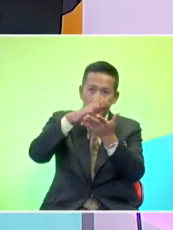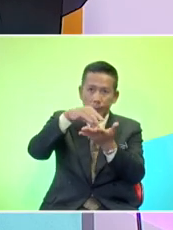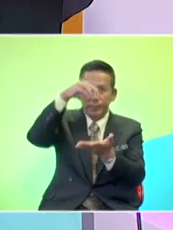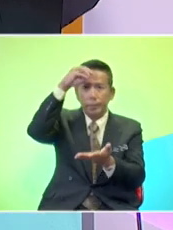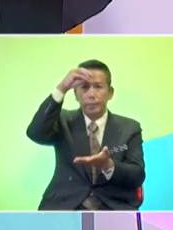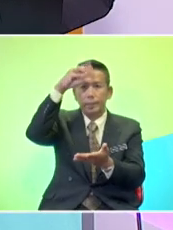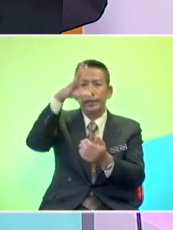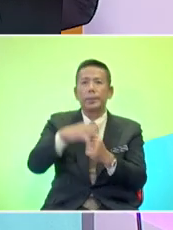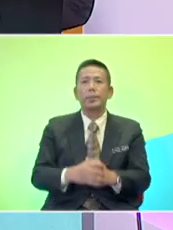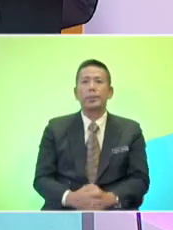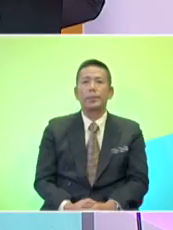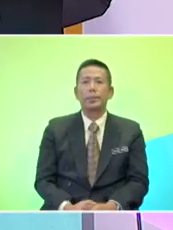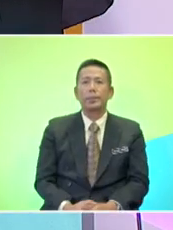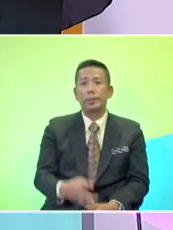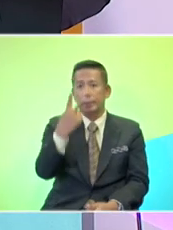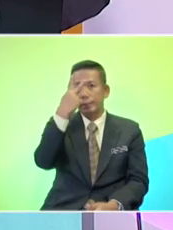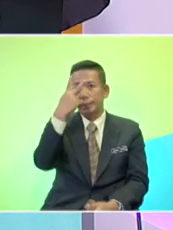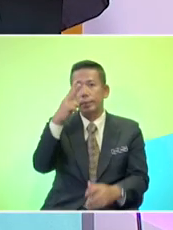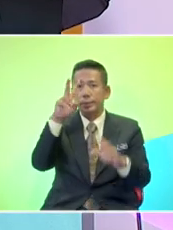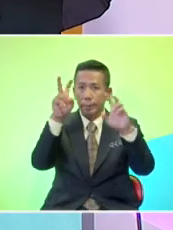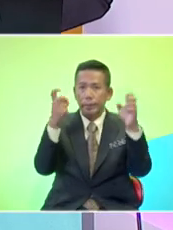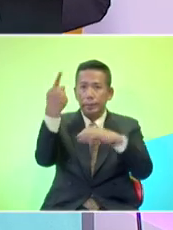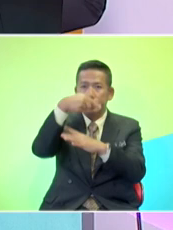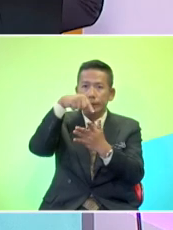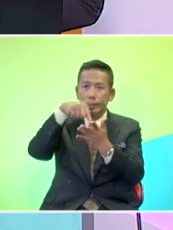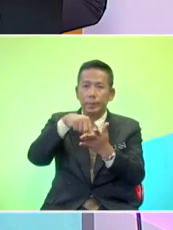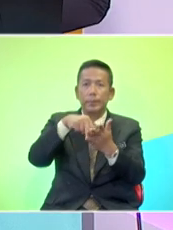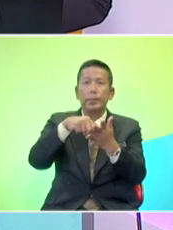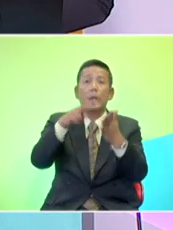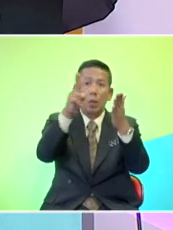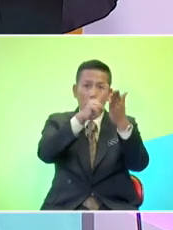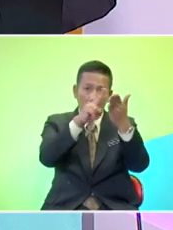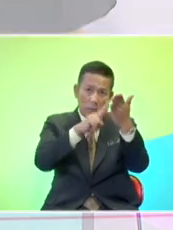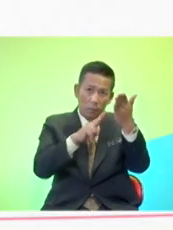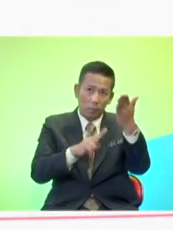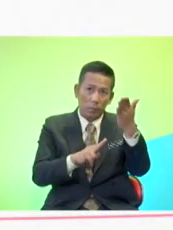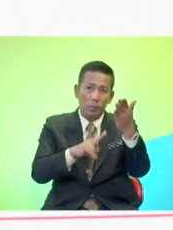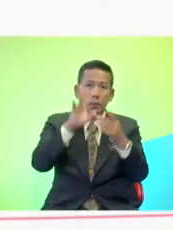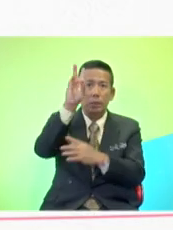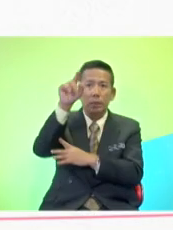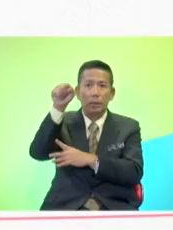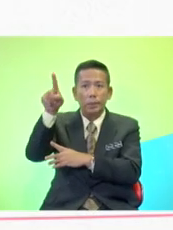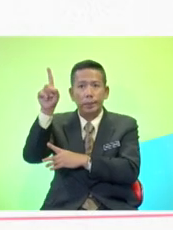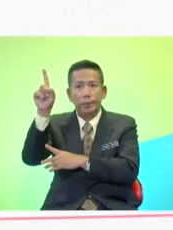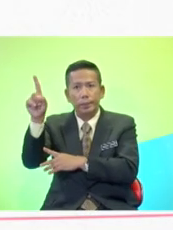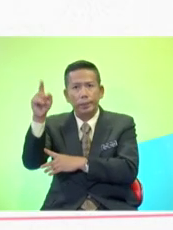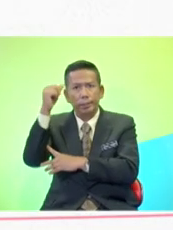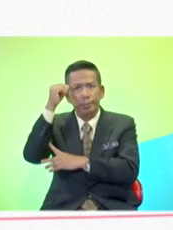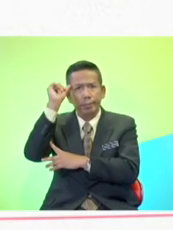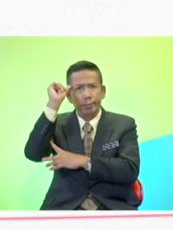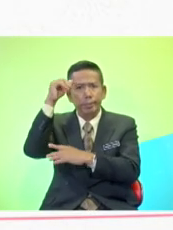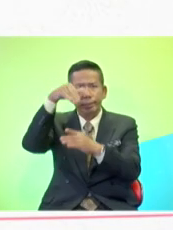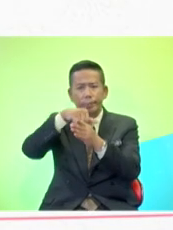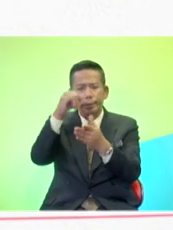Oke kita tengok untuk tajuk kita pada hari ini adalah seni ukiran kandungan dia 7.1 yaitu persepsi seni dalam seni ukiran